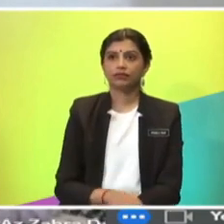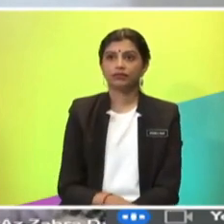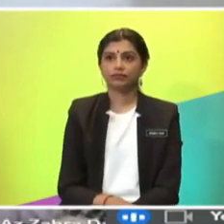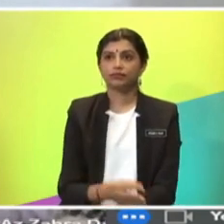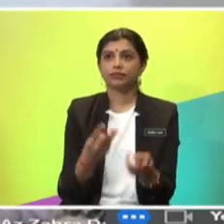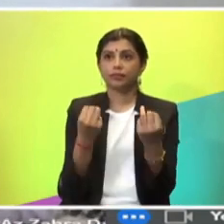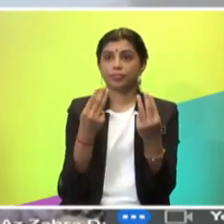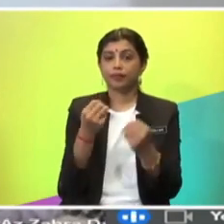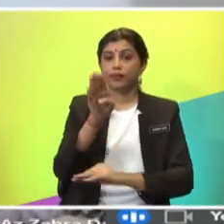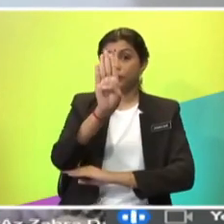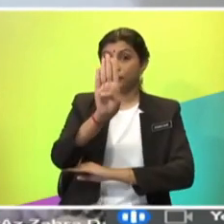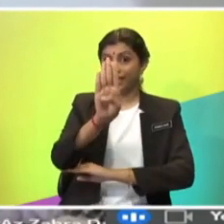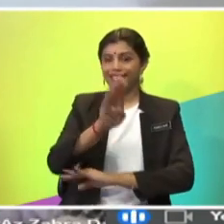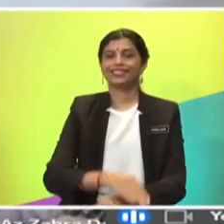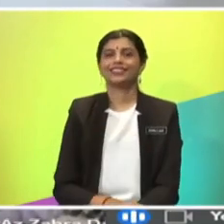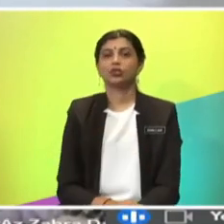Tak ada? B.